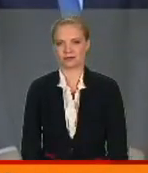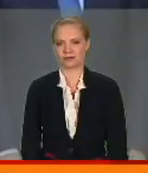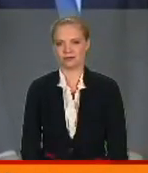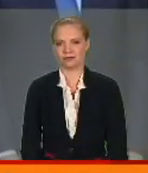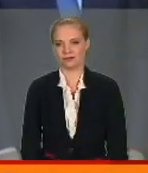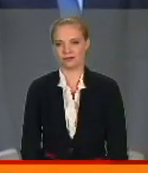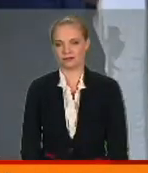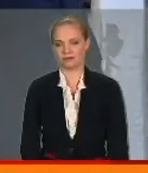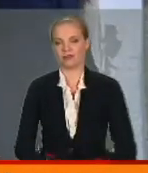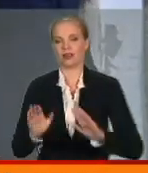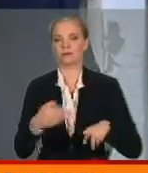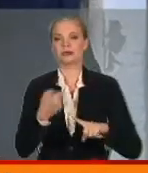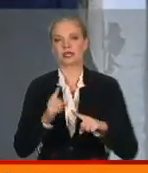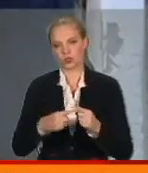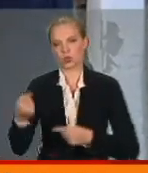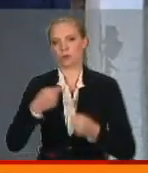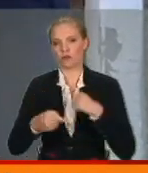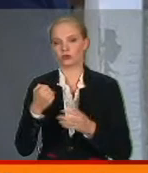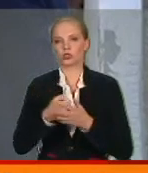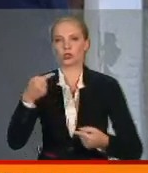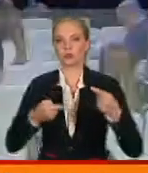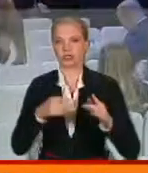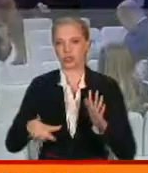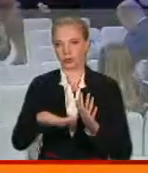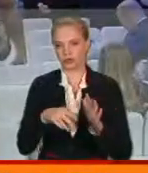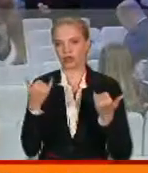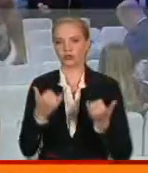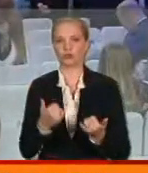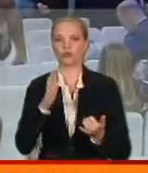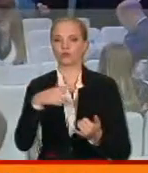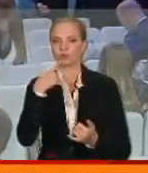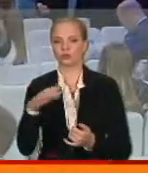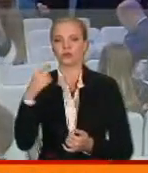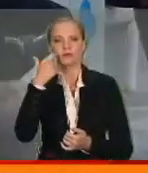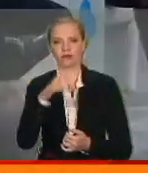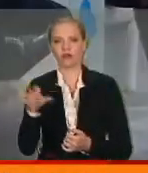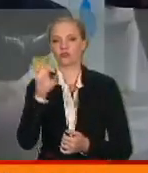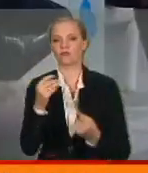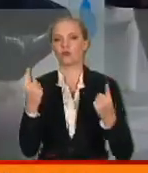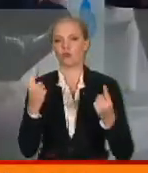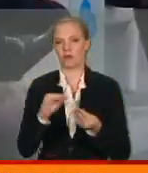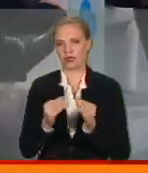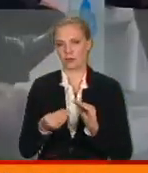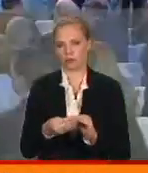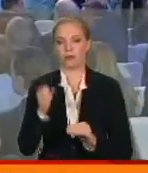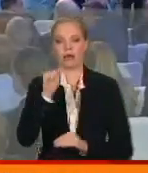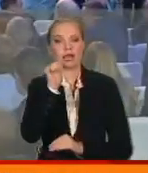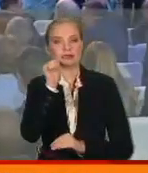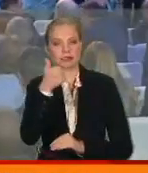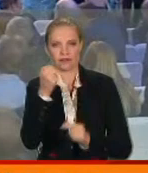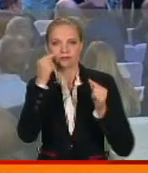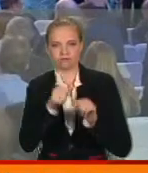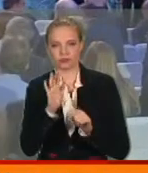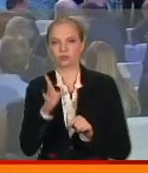виконують а після цього повертаються до дискусійної зали сьгодні на єсі говоритимуть ні проблеми а завтра